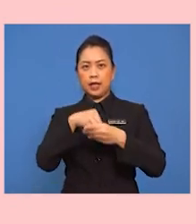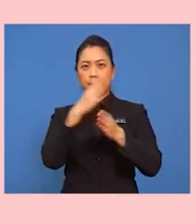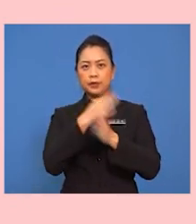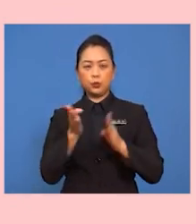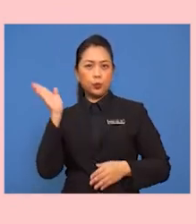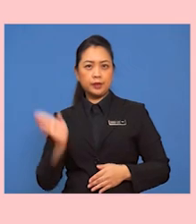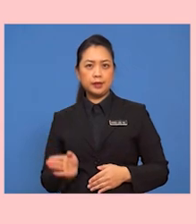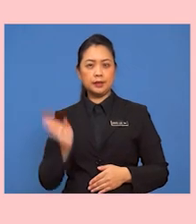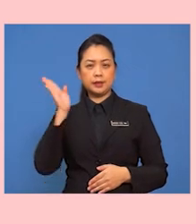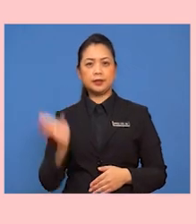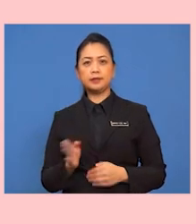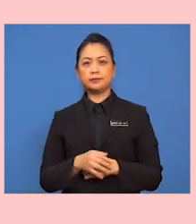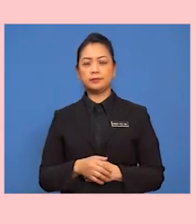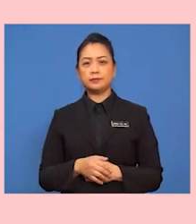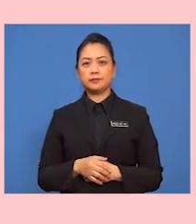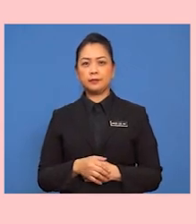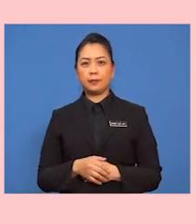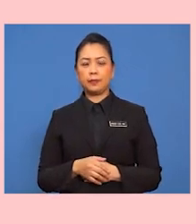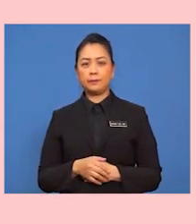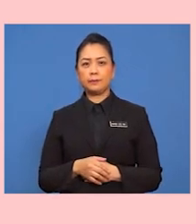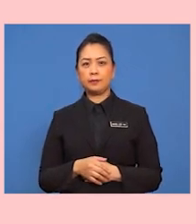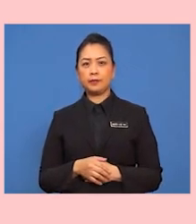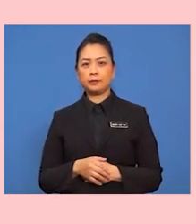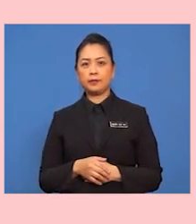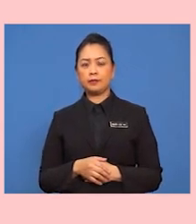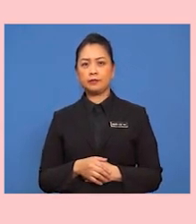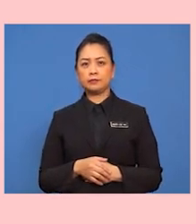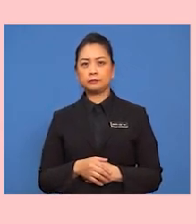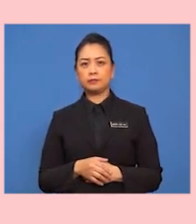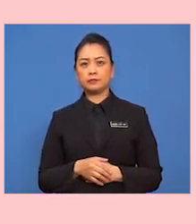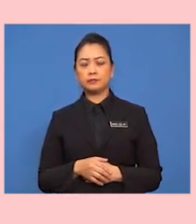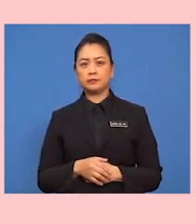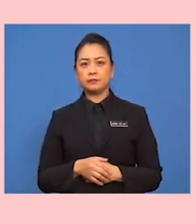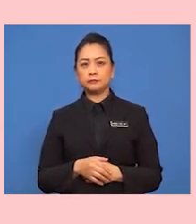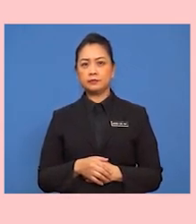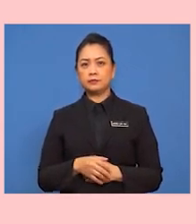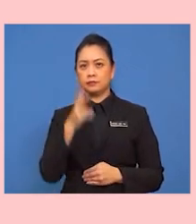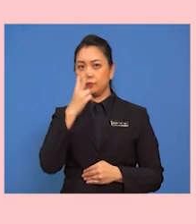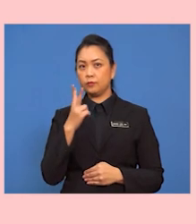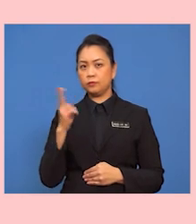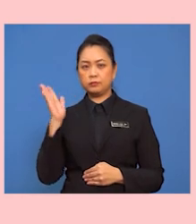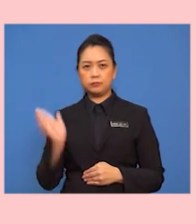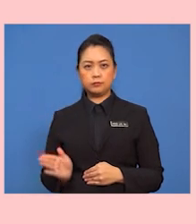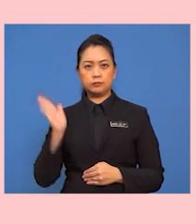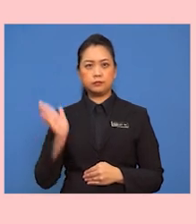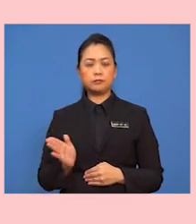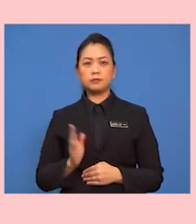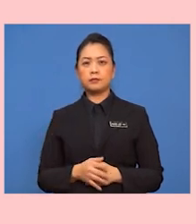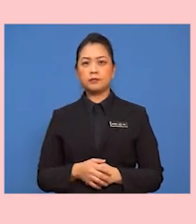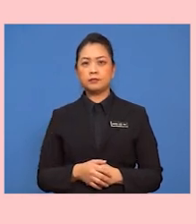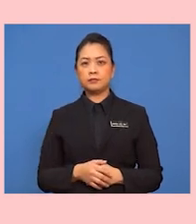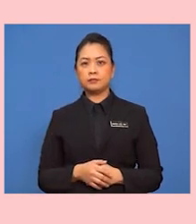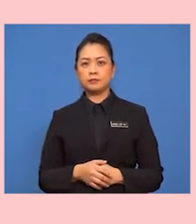bentuk bersamaan matriks Matriks 3 2 5 4